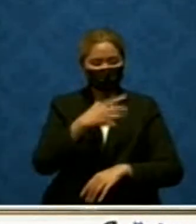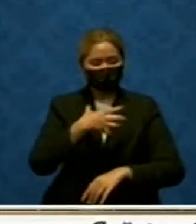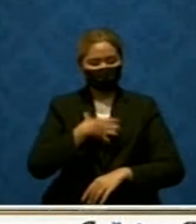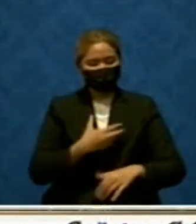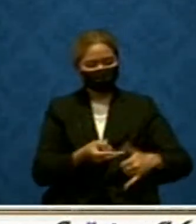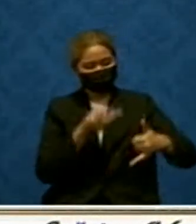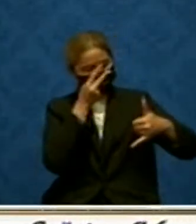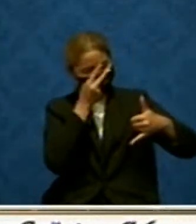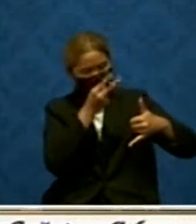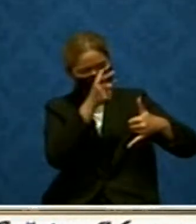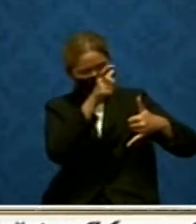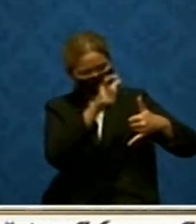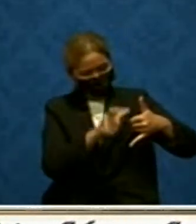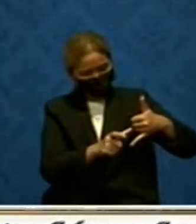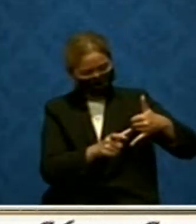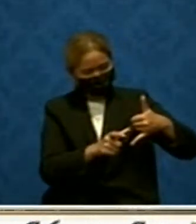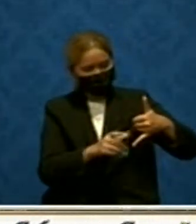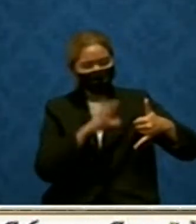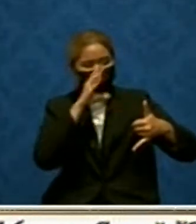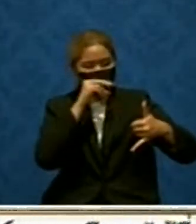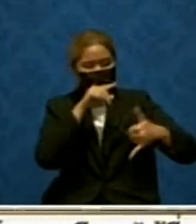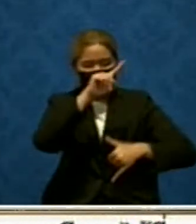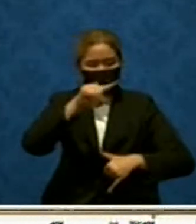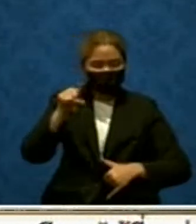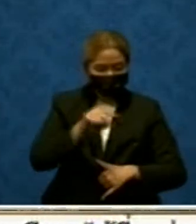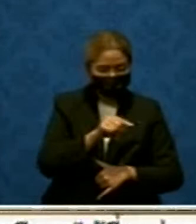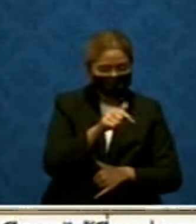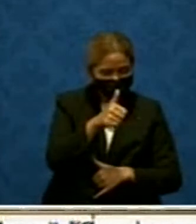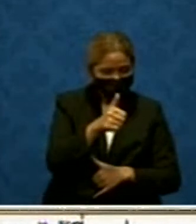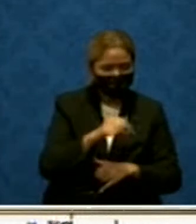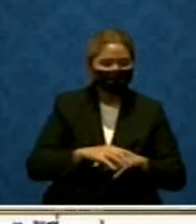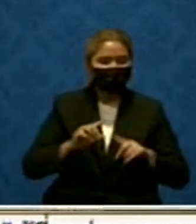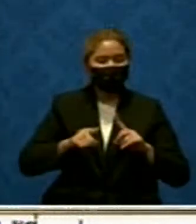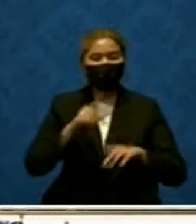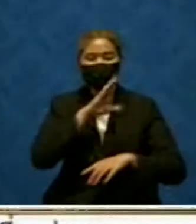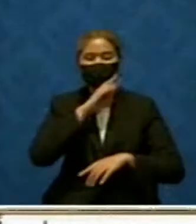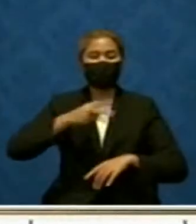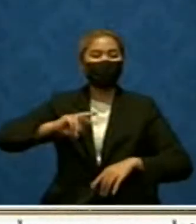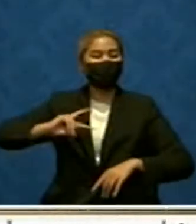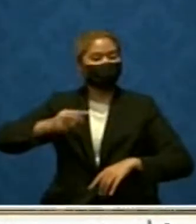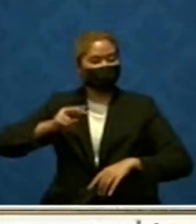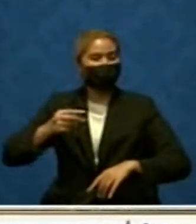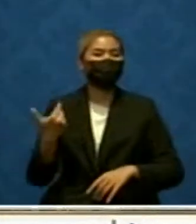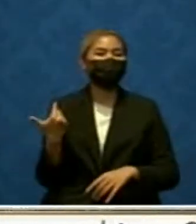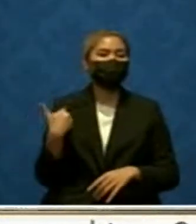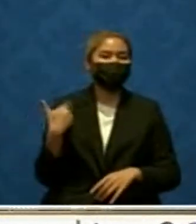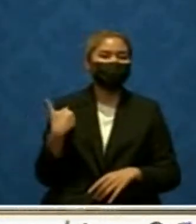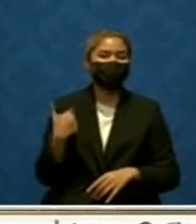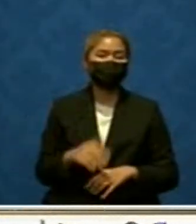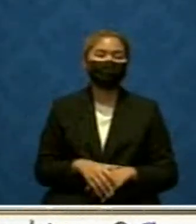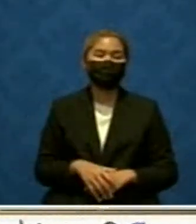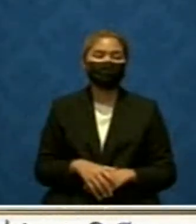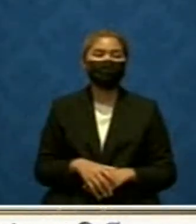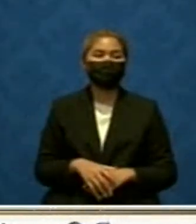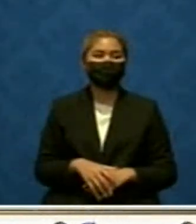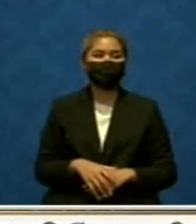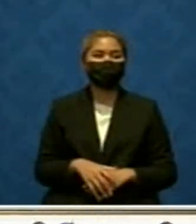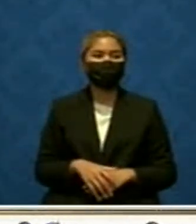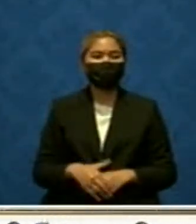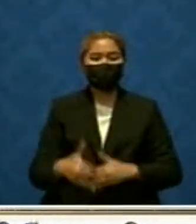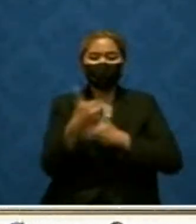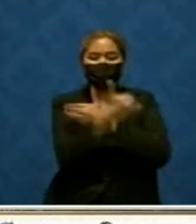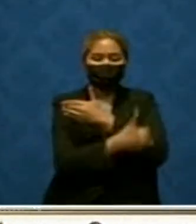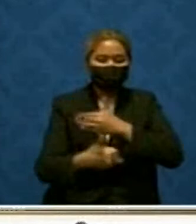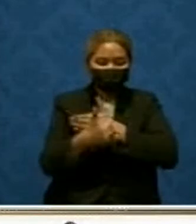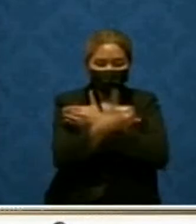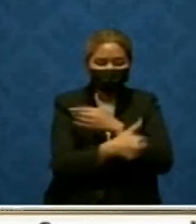ลิกภาพท่านพูดประสาอกฤษไม่เป็นกไมต้องพูดเขามีลามว้ derechoใช่ลาบน้าตqมเป็รามมนแลได้ทั่วโลกเขาก็ทำ